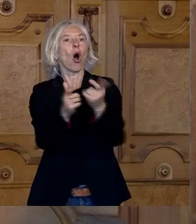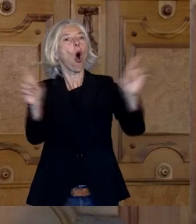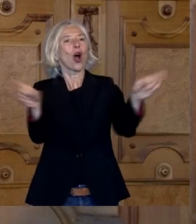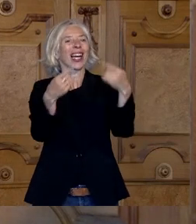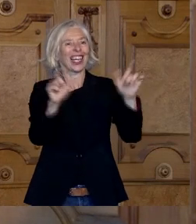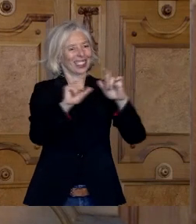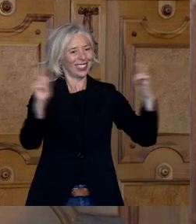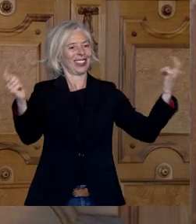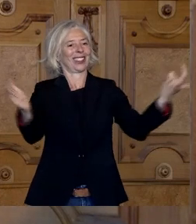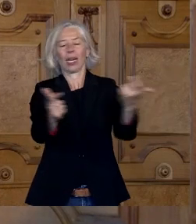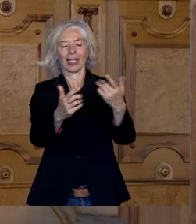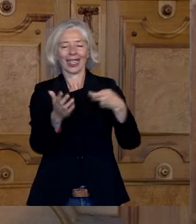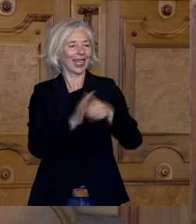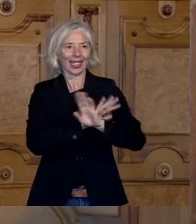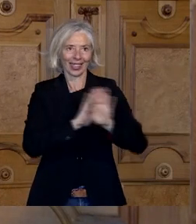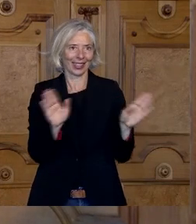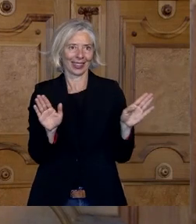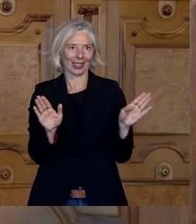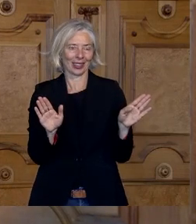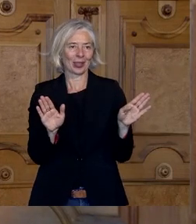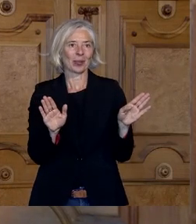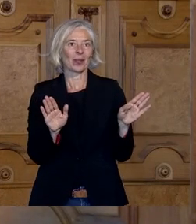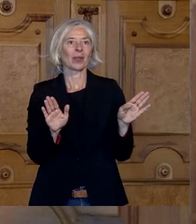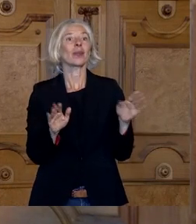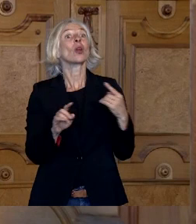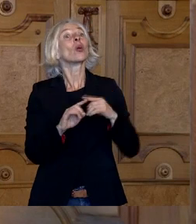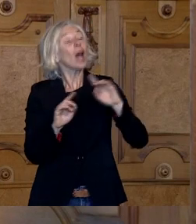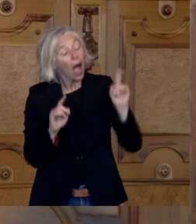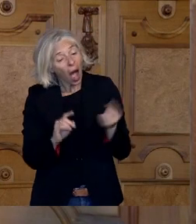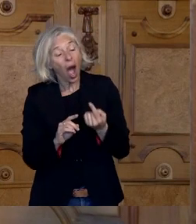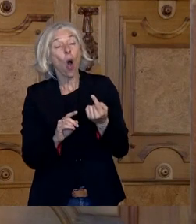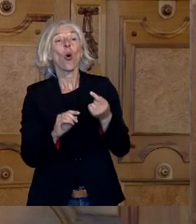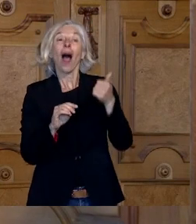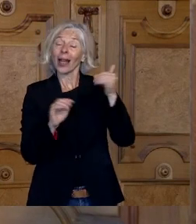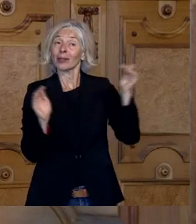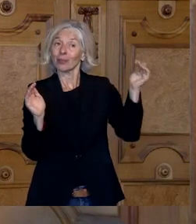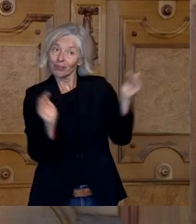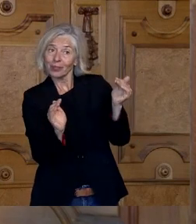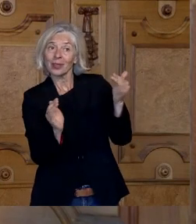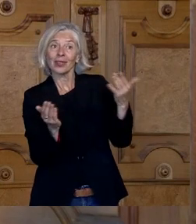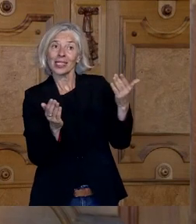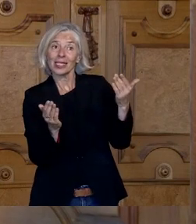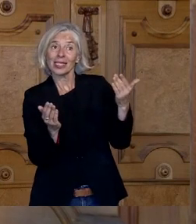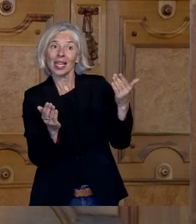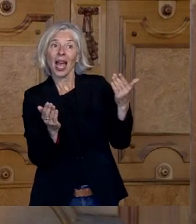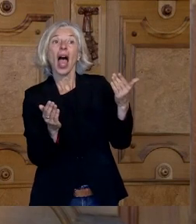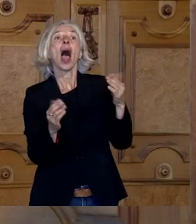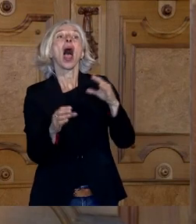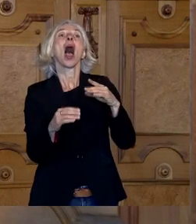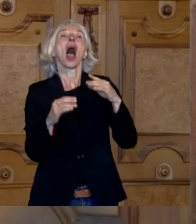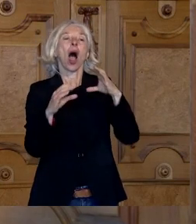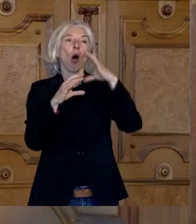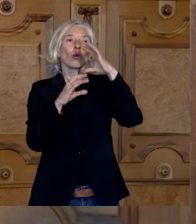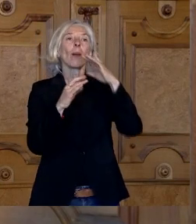kein Orchesterunterricht wird möglich sein. Und eine weitere Einschränkung wird es noch geben. Bläser- und Gesangsunterricht